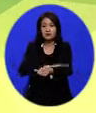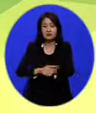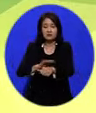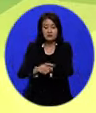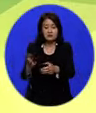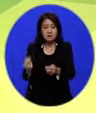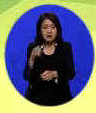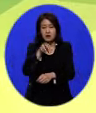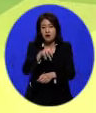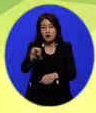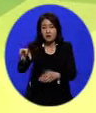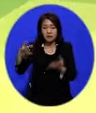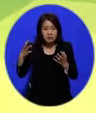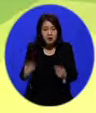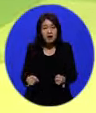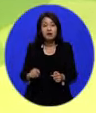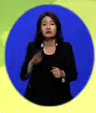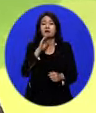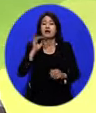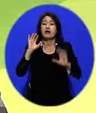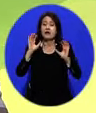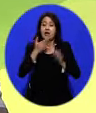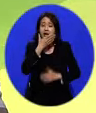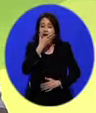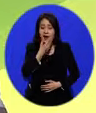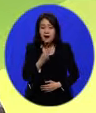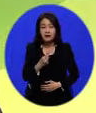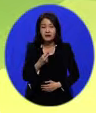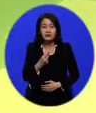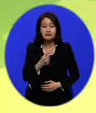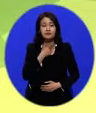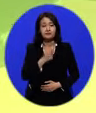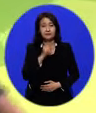돼서 우리 애들이 굉장히 행복한 학교 생활을 했으면 좋겠어요.